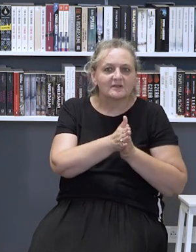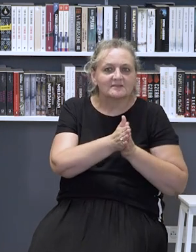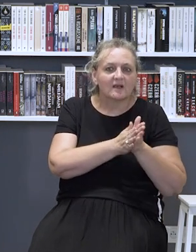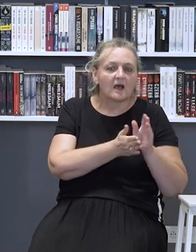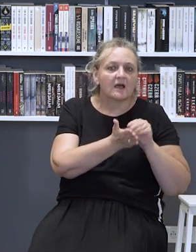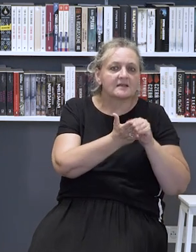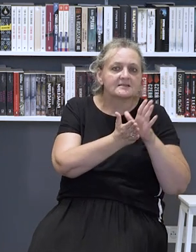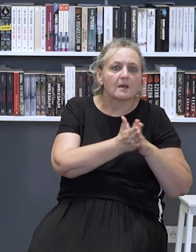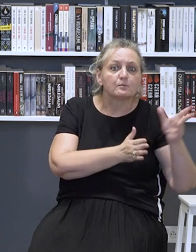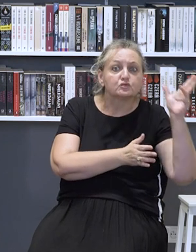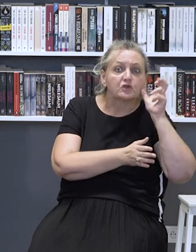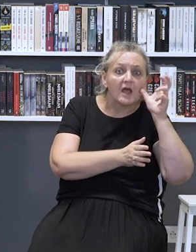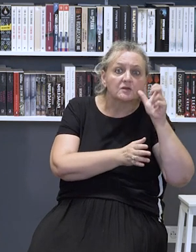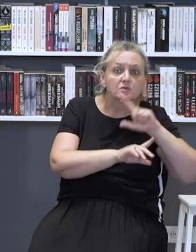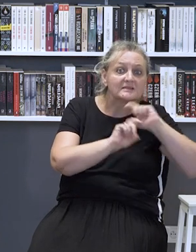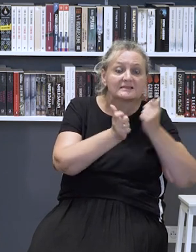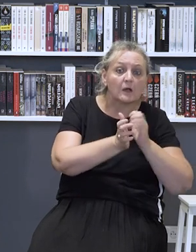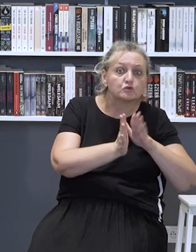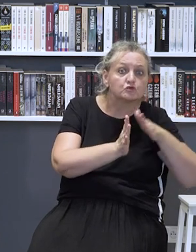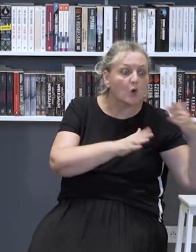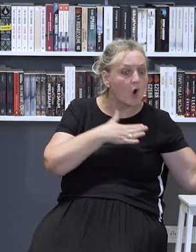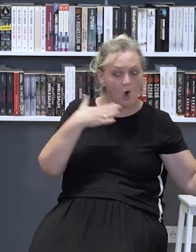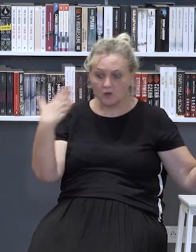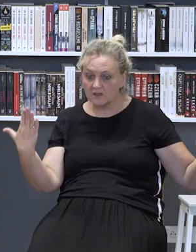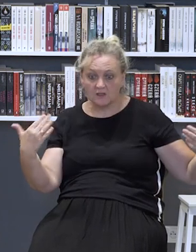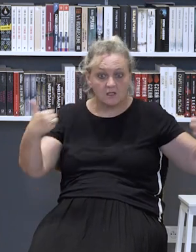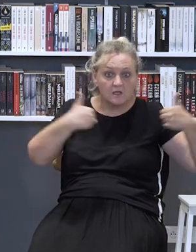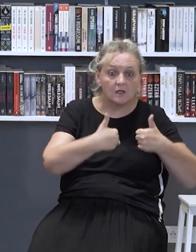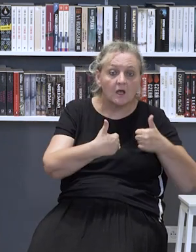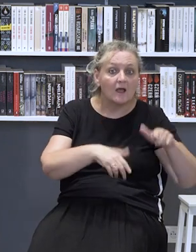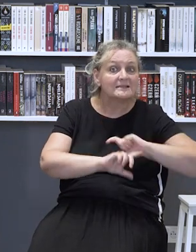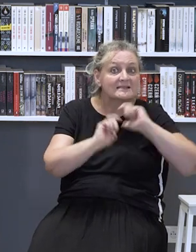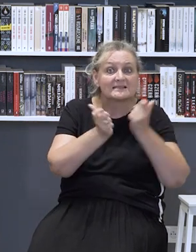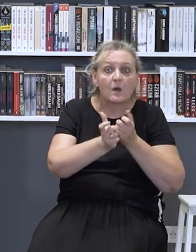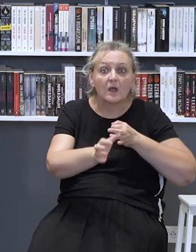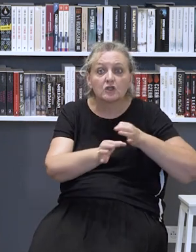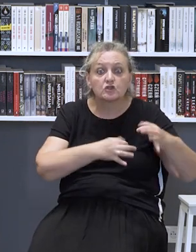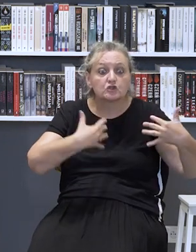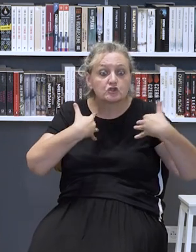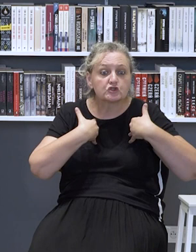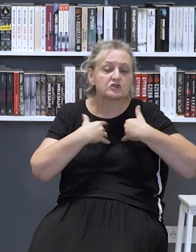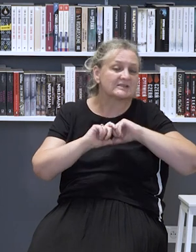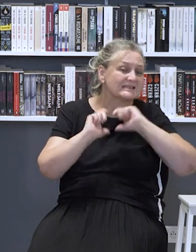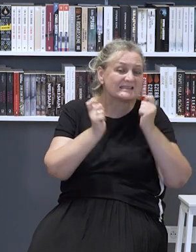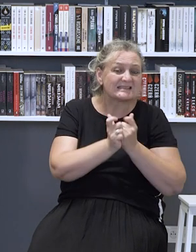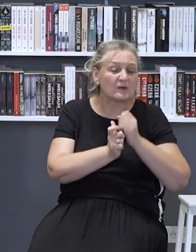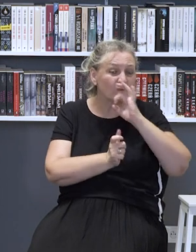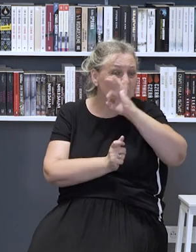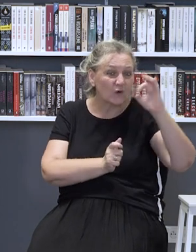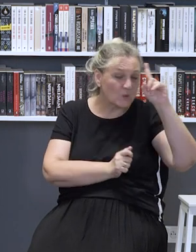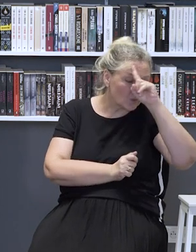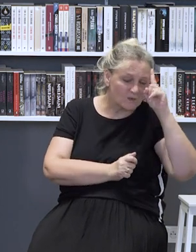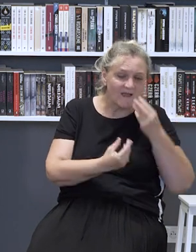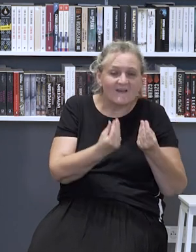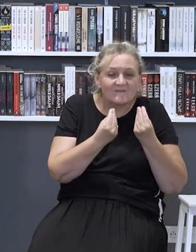zapis przesłuchania stron. To jest właściwie cała historia, całe życie jakichś ludzi. No świetne